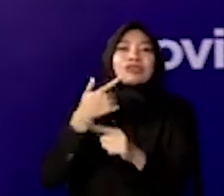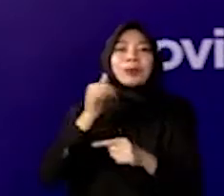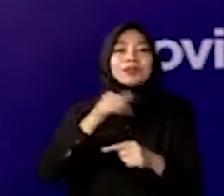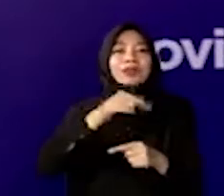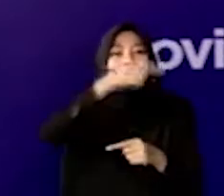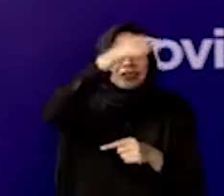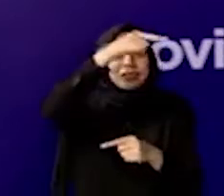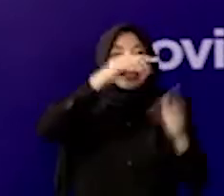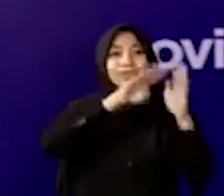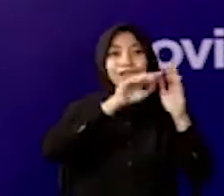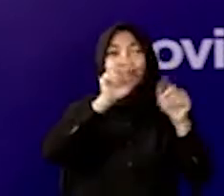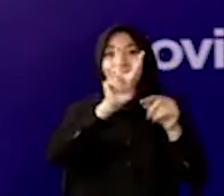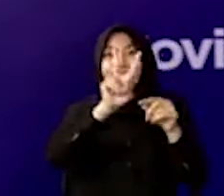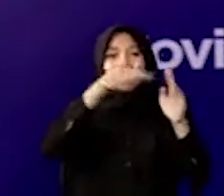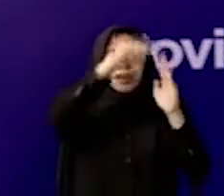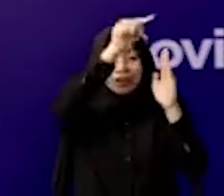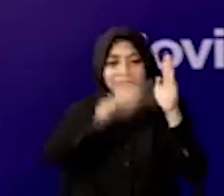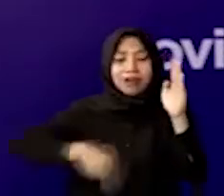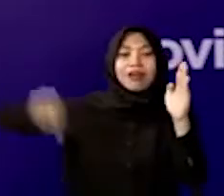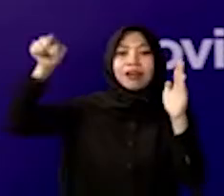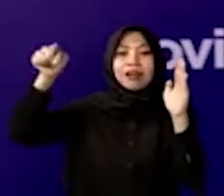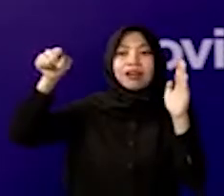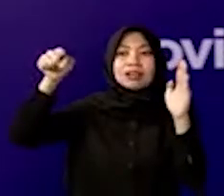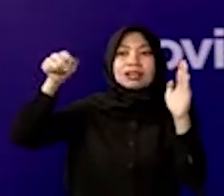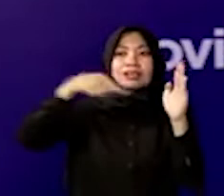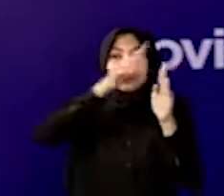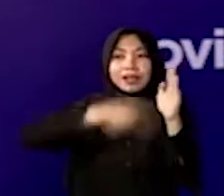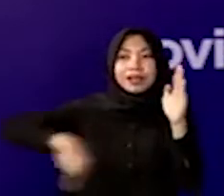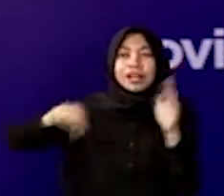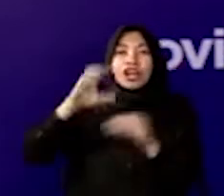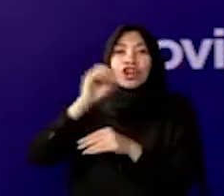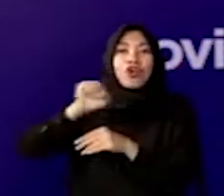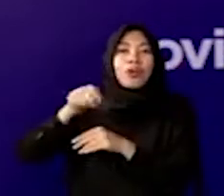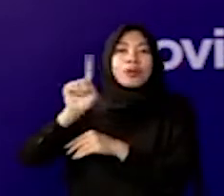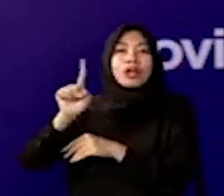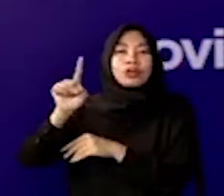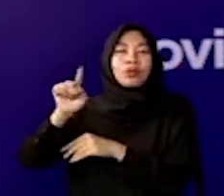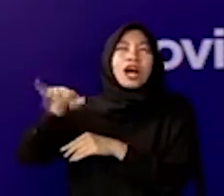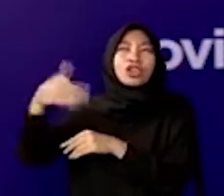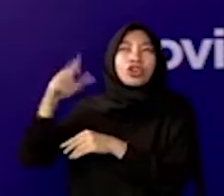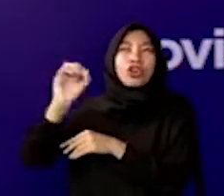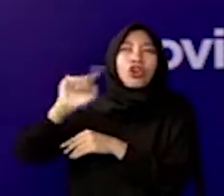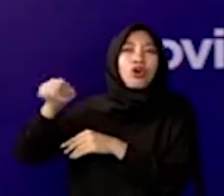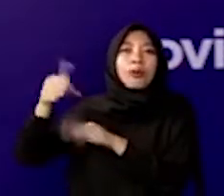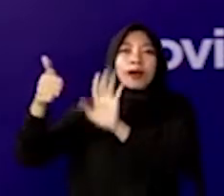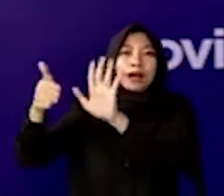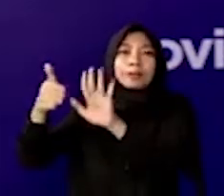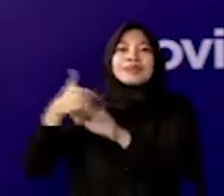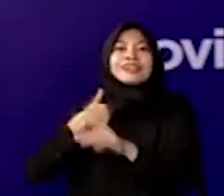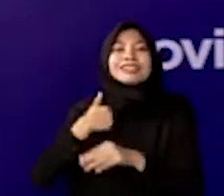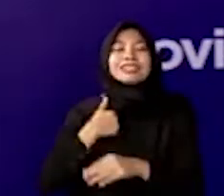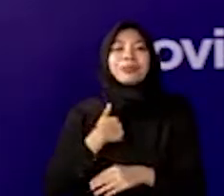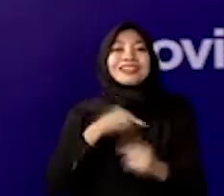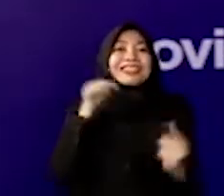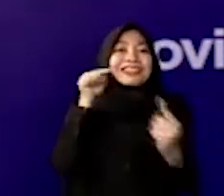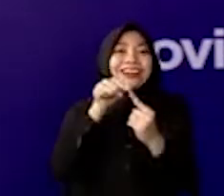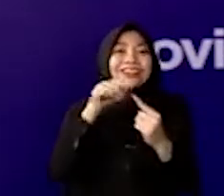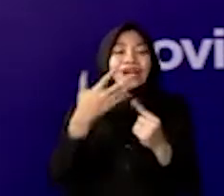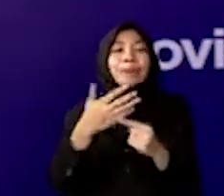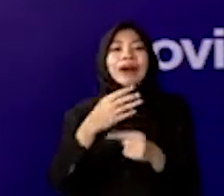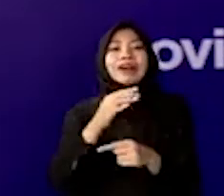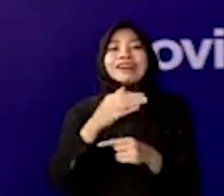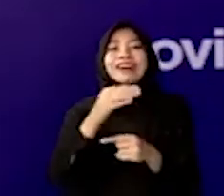v Iya dan ujungnya antara minus 1 sampai 0,6 minimal target kita netral Netral itu